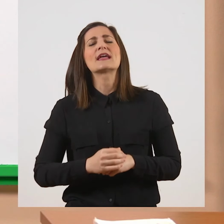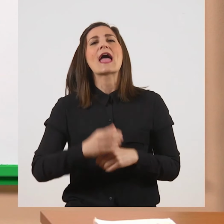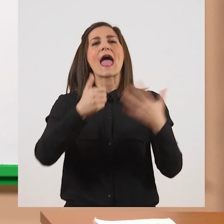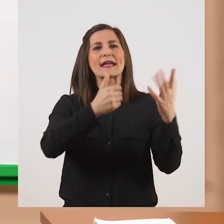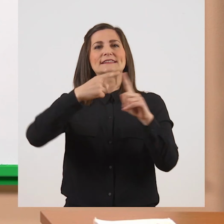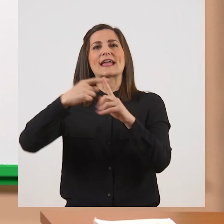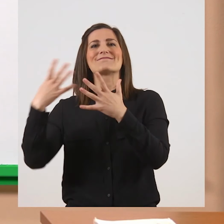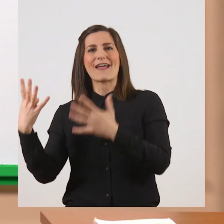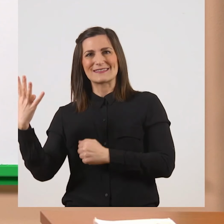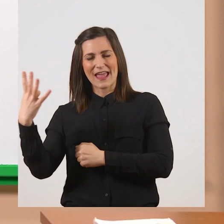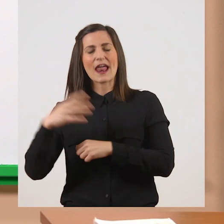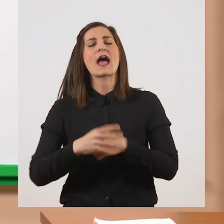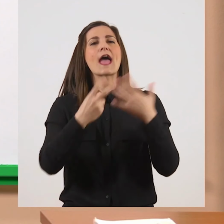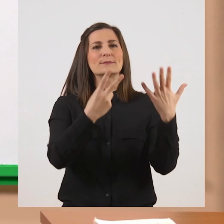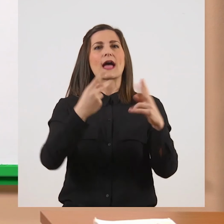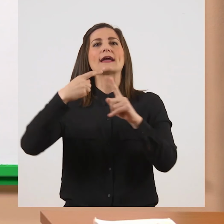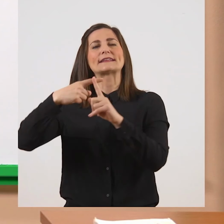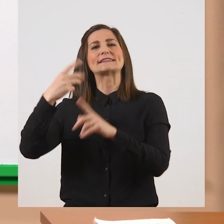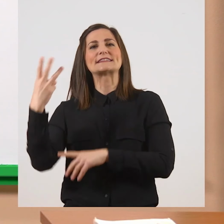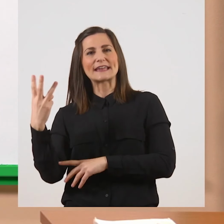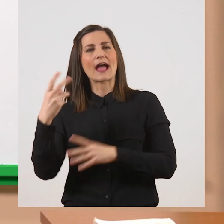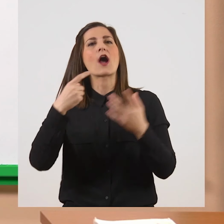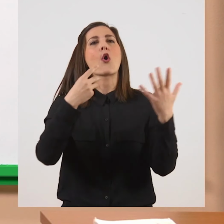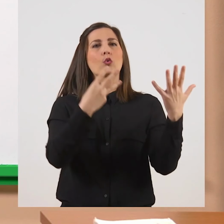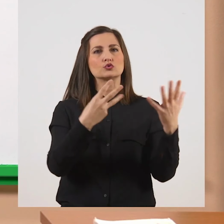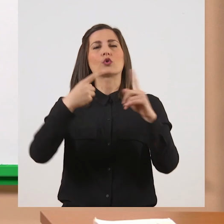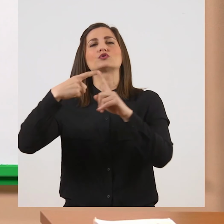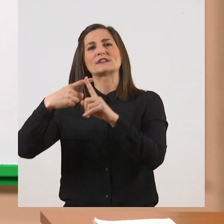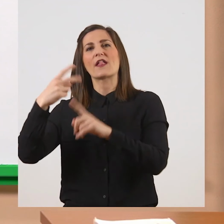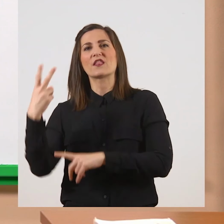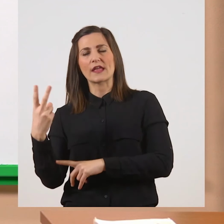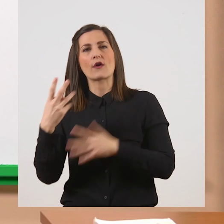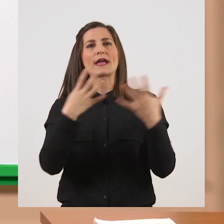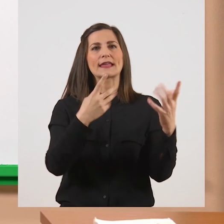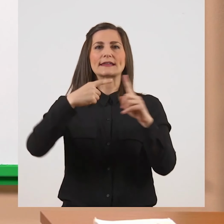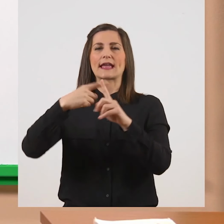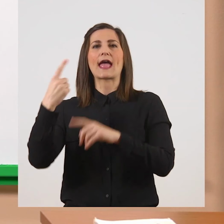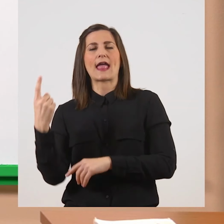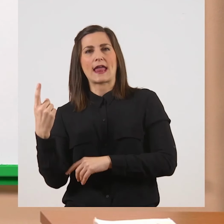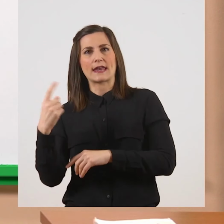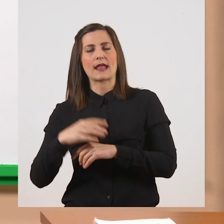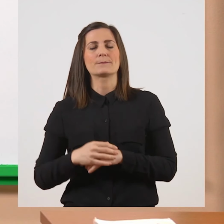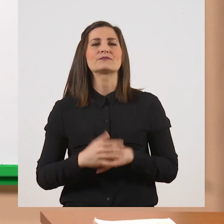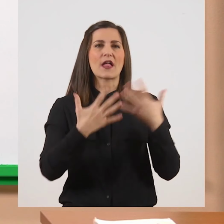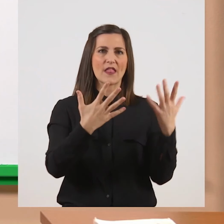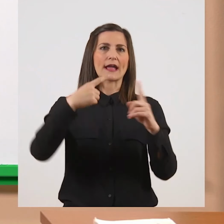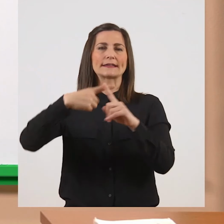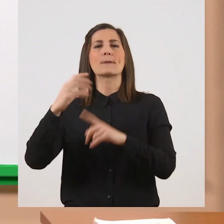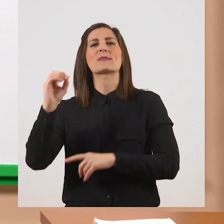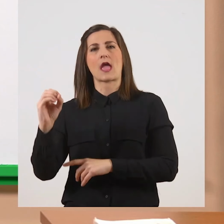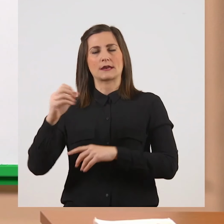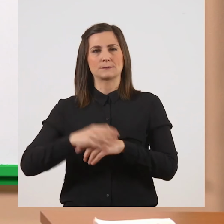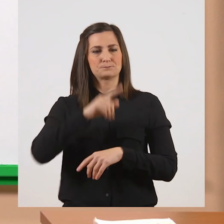να τα θυμηθείς. 7 και 3, 8 και 2, 9 και 1, 10 και